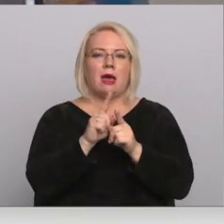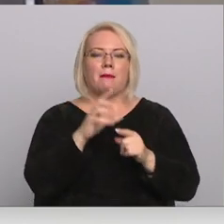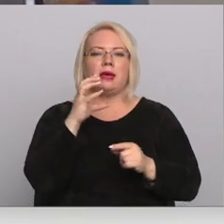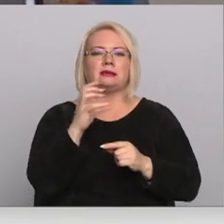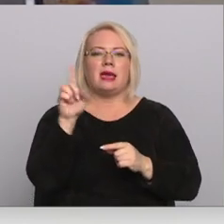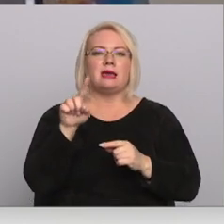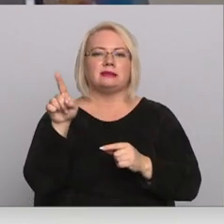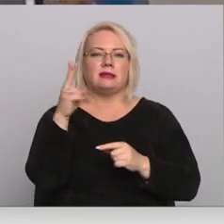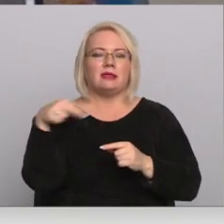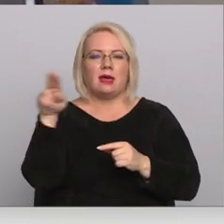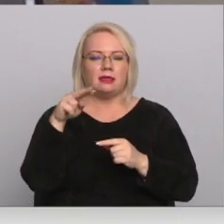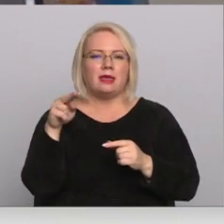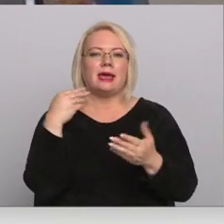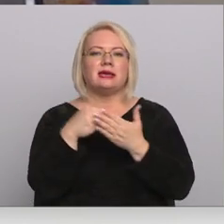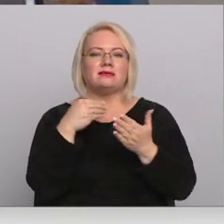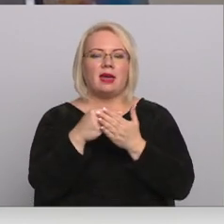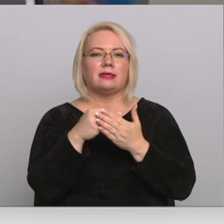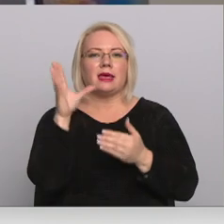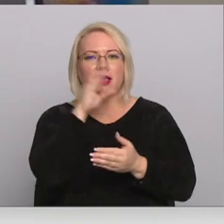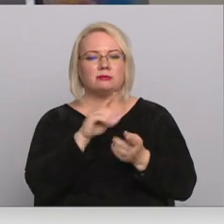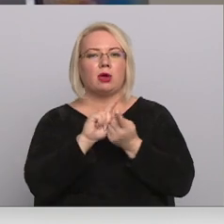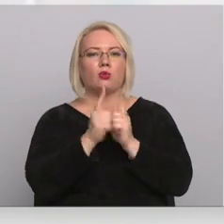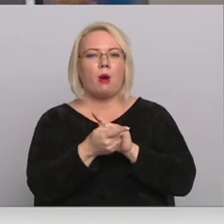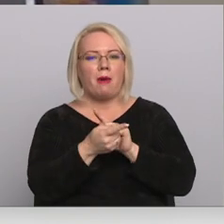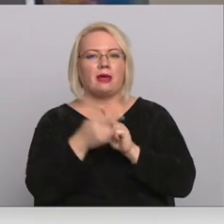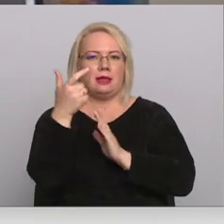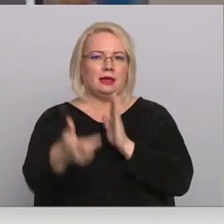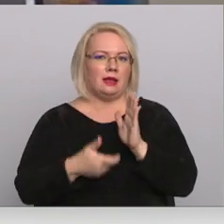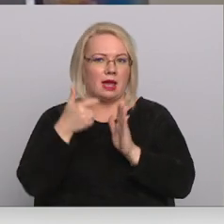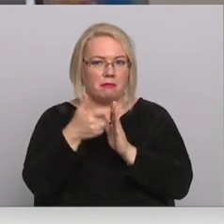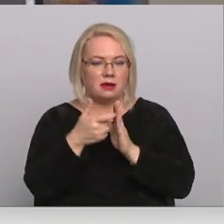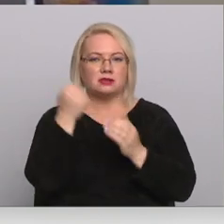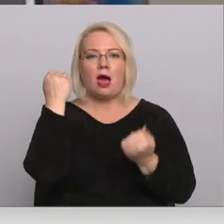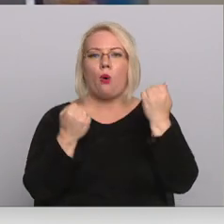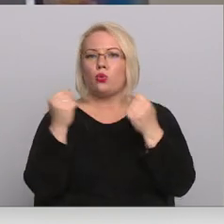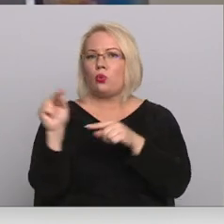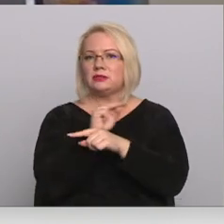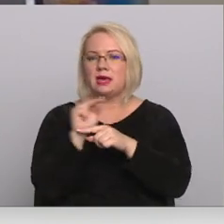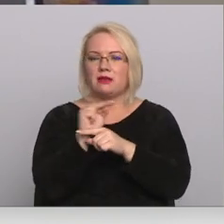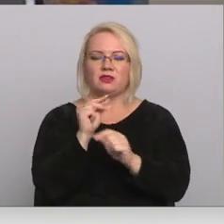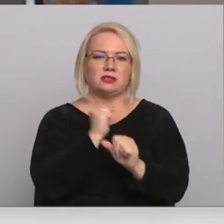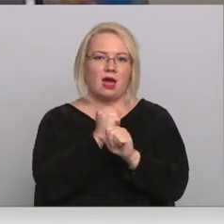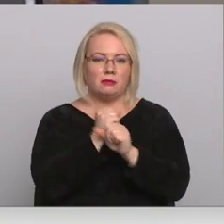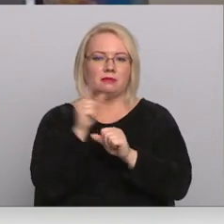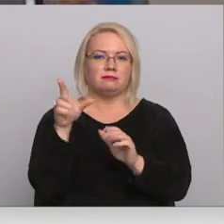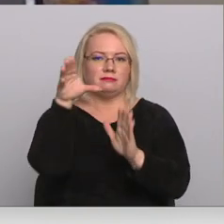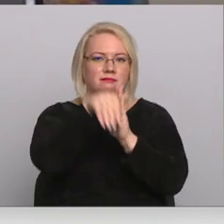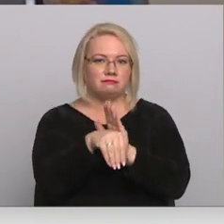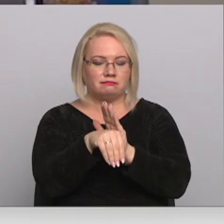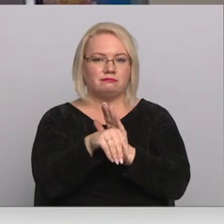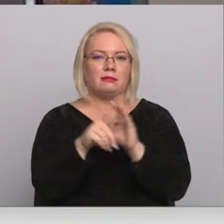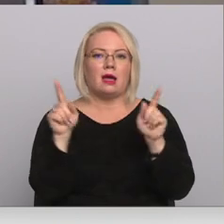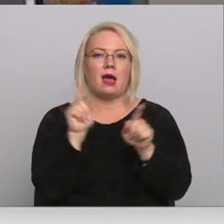izvērtēt iespēju nomainīt vasaras riepas uz ziemas riepām. Autoservisu darbība, tajā skaitā arī riepu